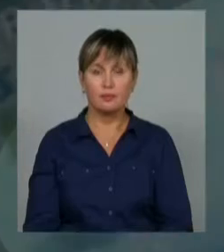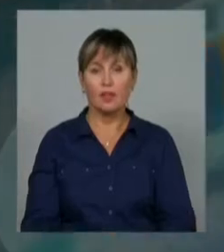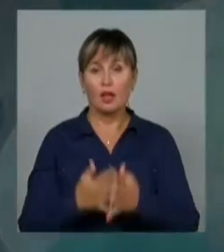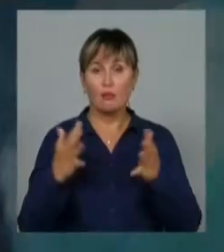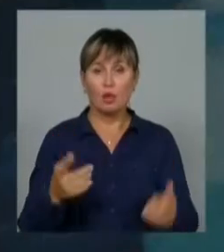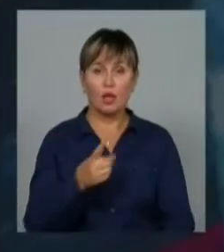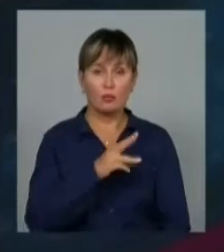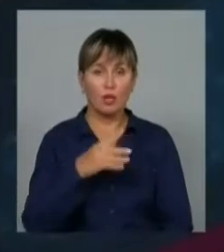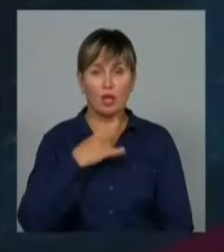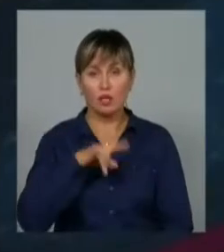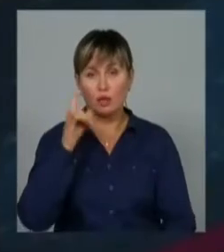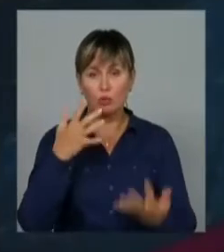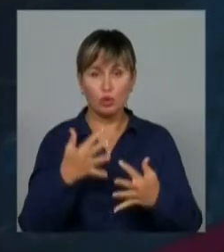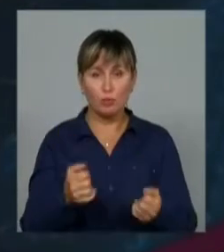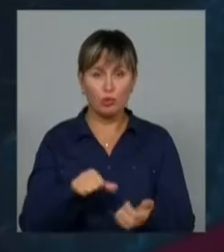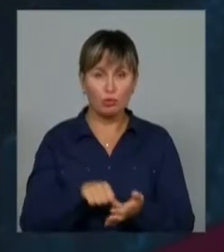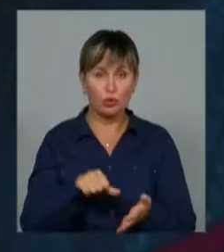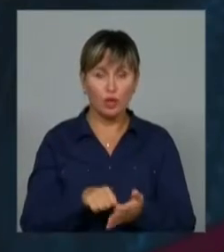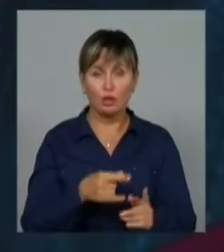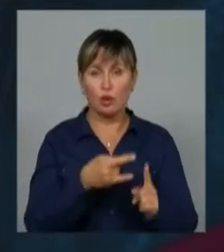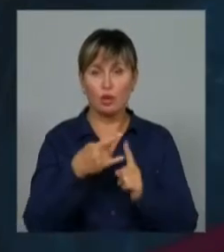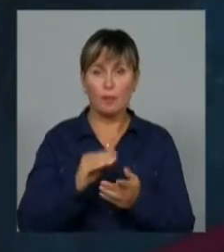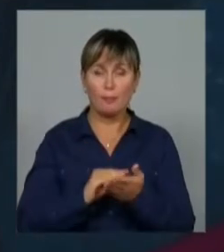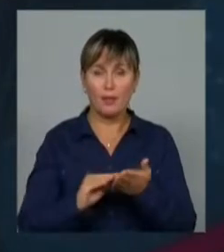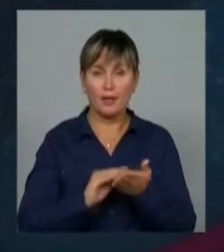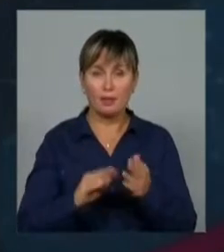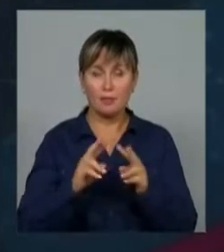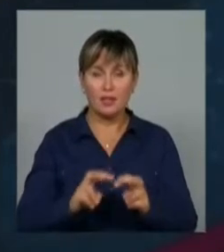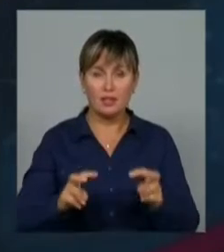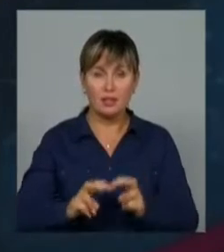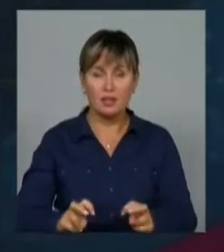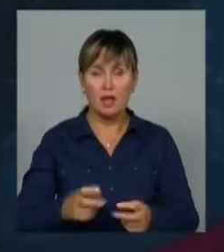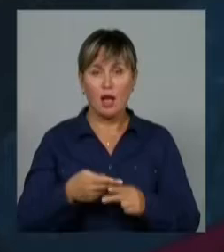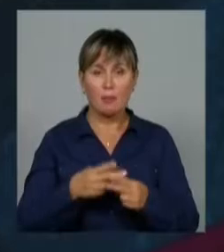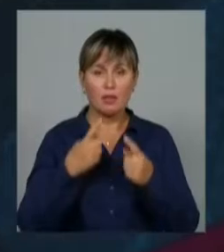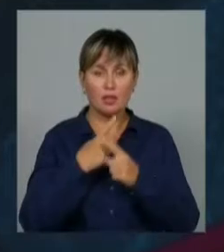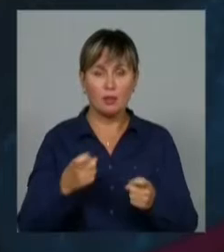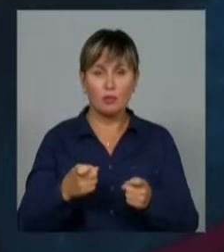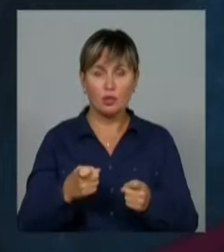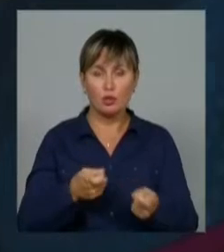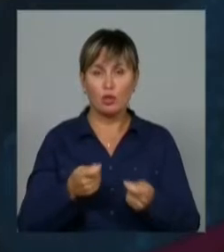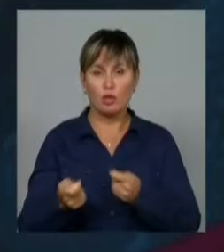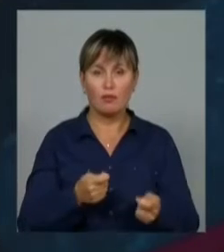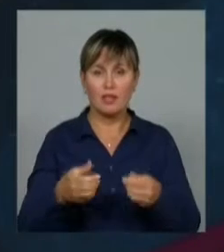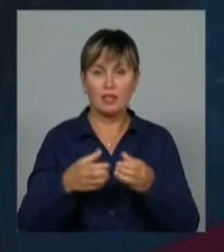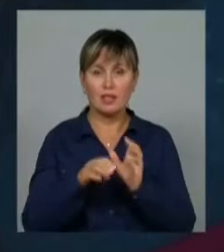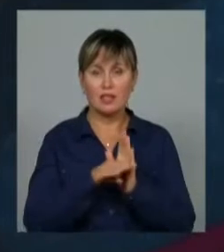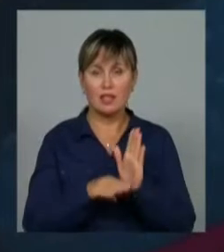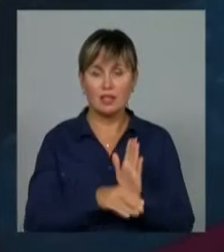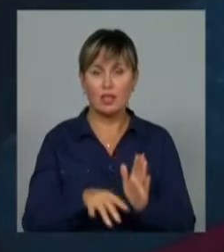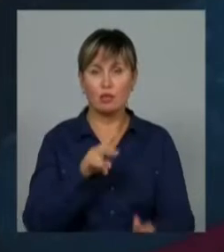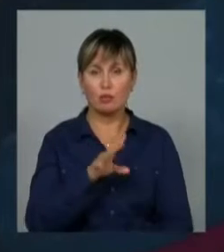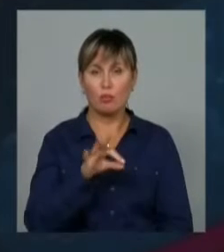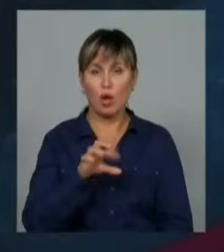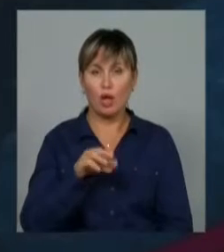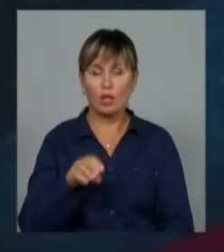Более миллиона казахстанцев уже приняли участие в онлайн-переписи населения. Об этом сообщил руководитель Бюро национальной статистики Нурболат